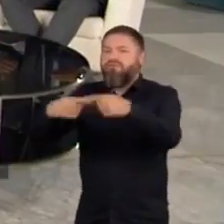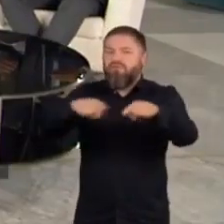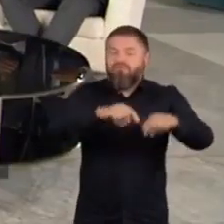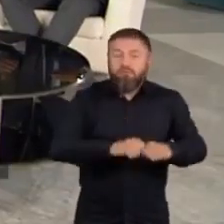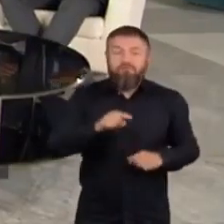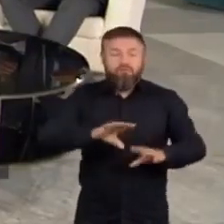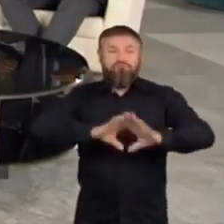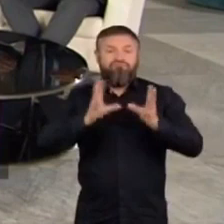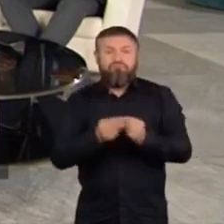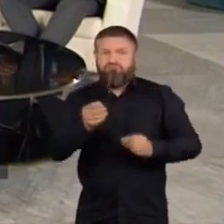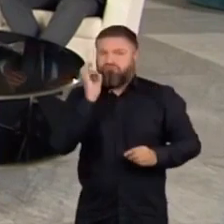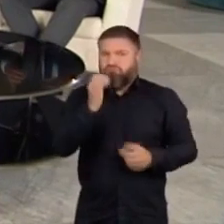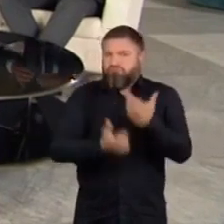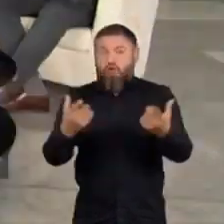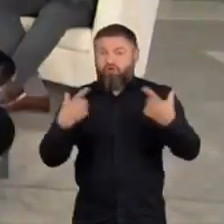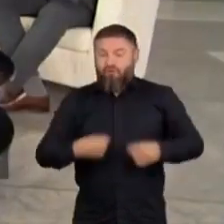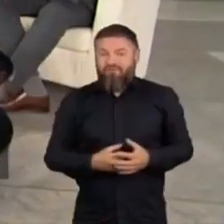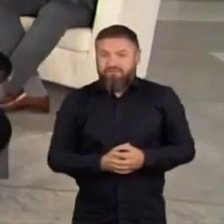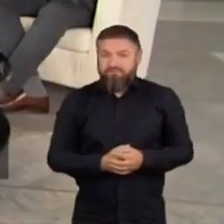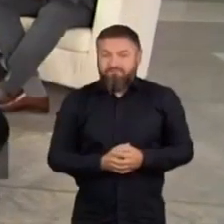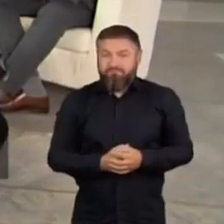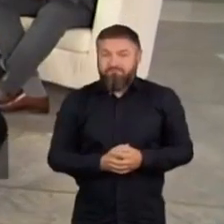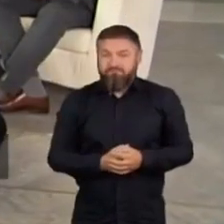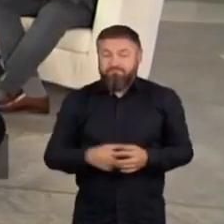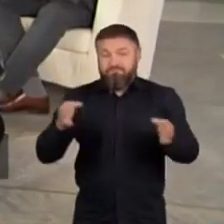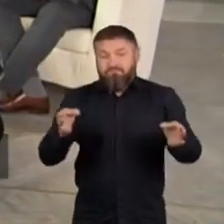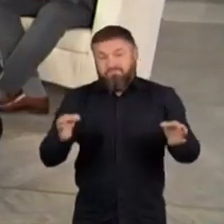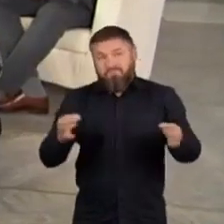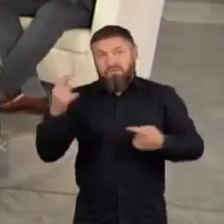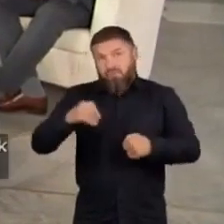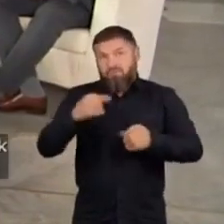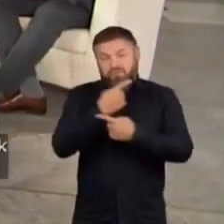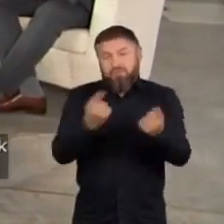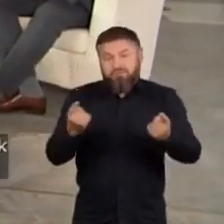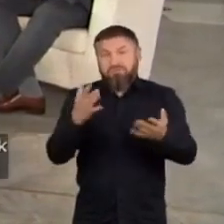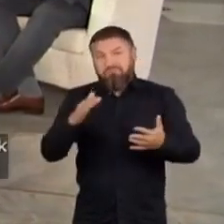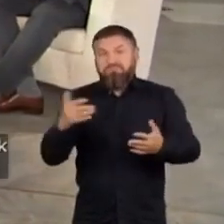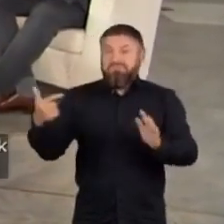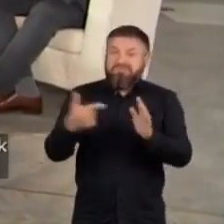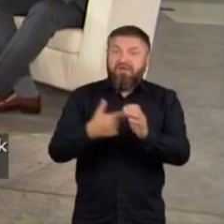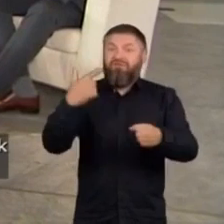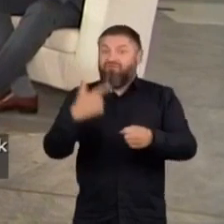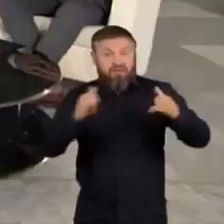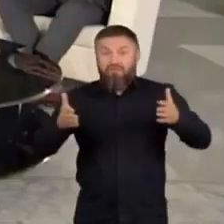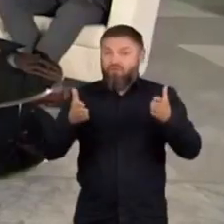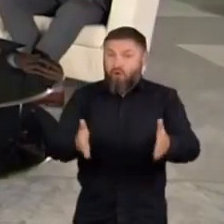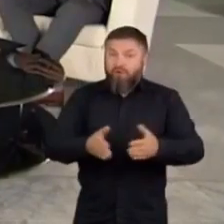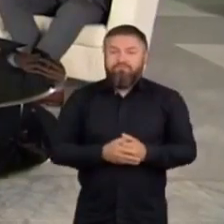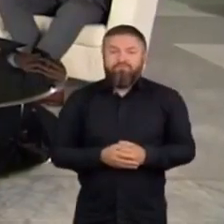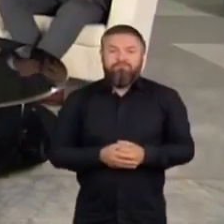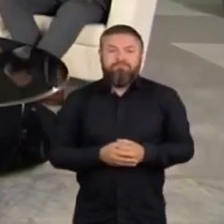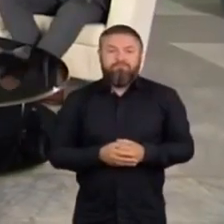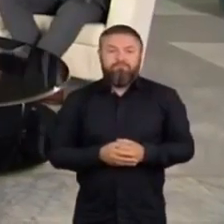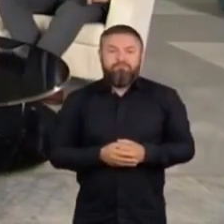wszystko idzie dobrze, więc dziś, no to dzisiaj można powiedzieć, że wszystko wskazuje na to, ten 2022.